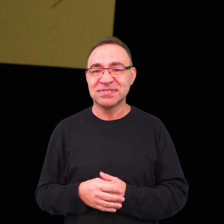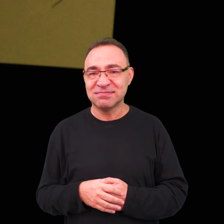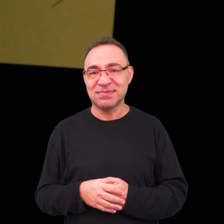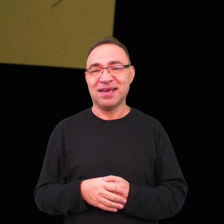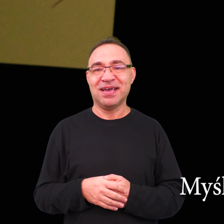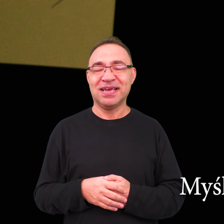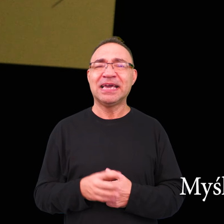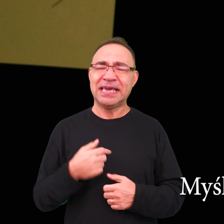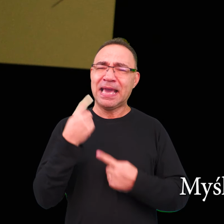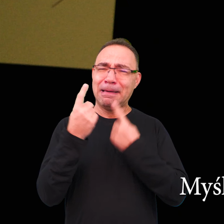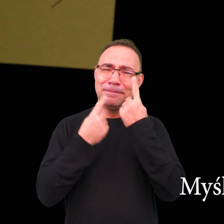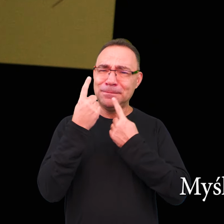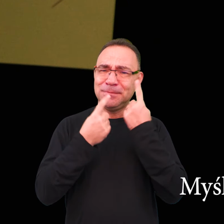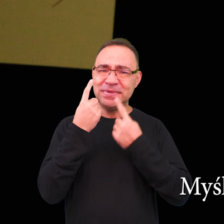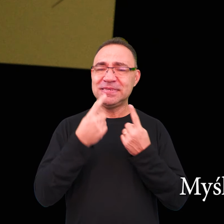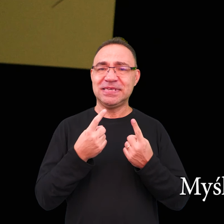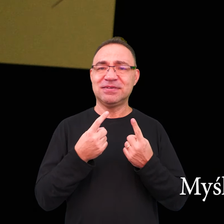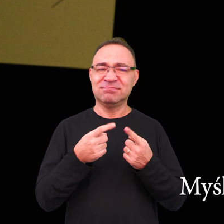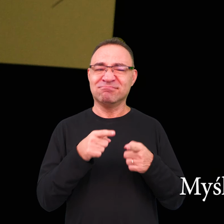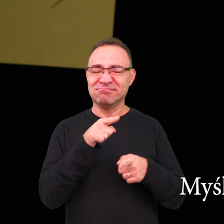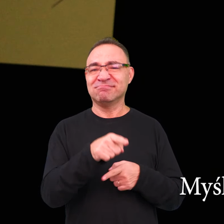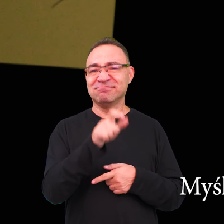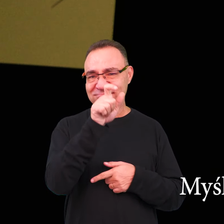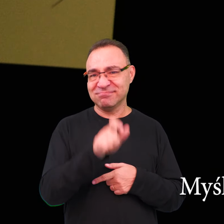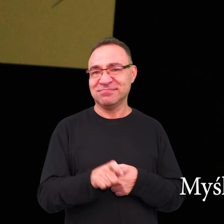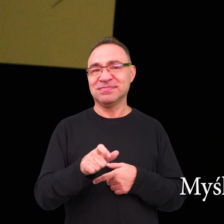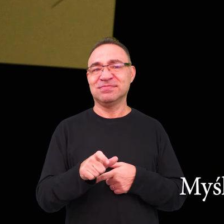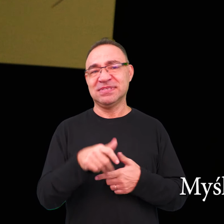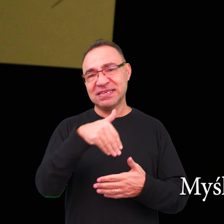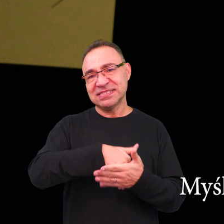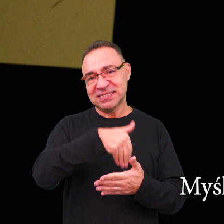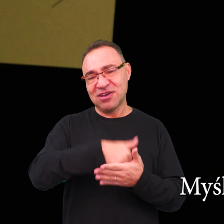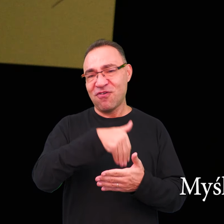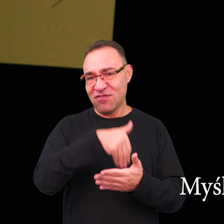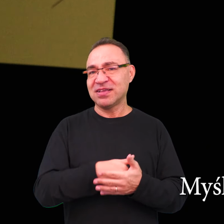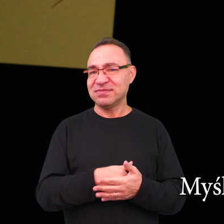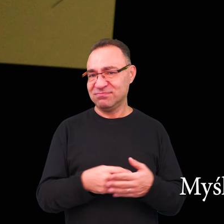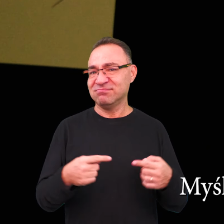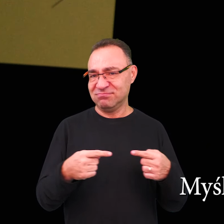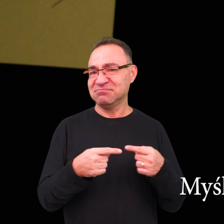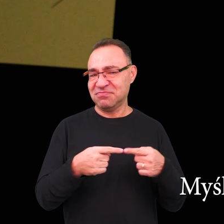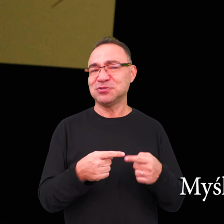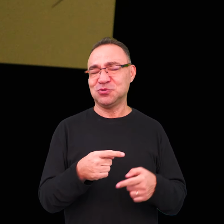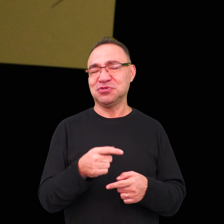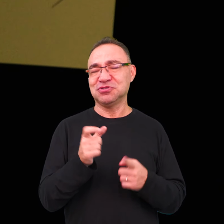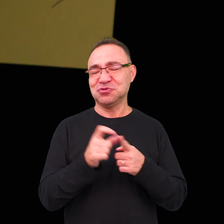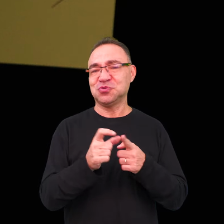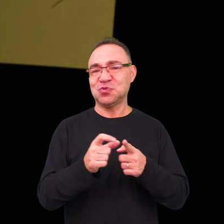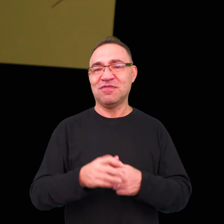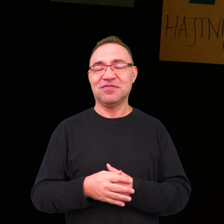Ale nie pomogą i myślę, że na określenie takiego sposobu bycia jest świetne